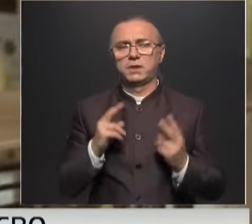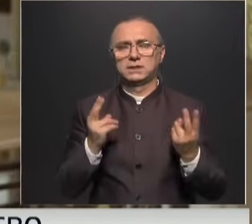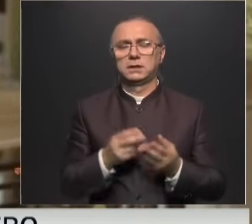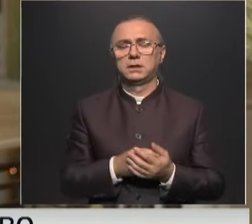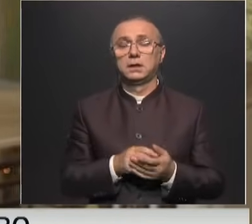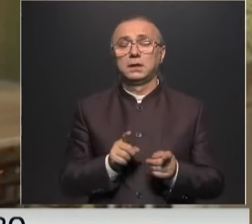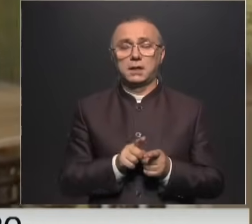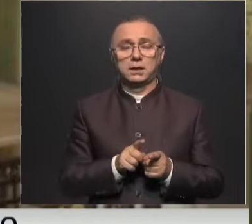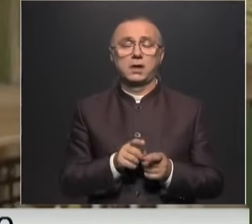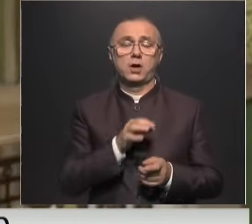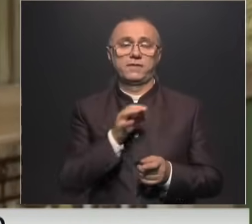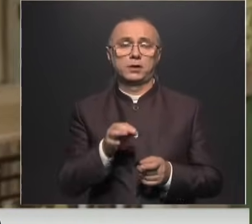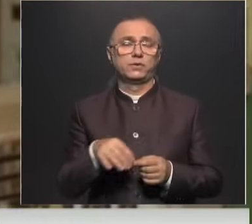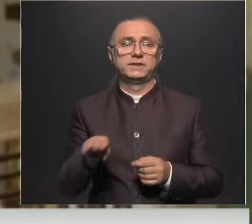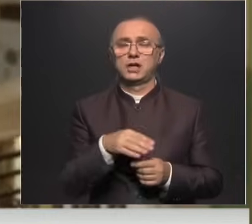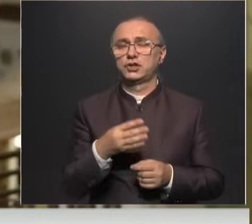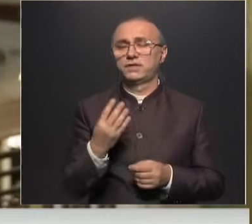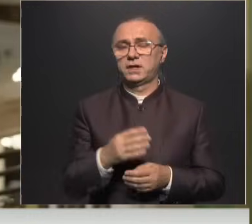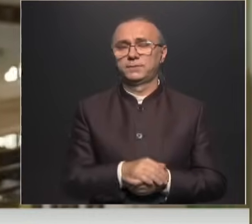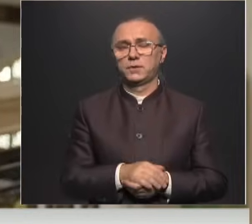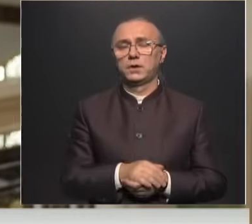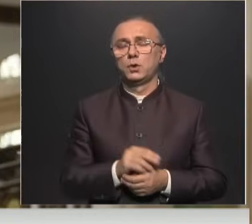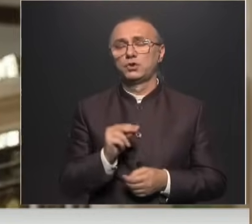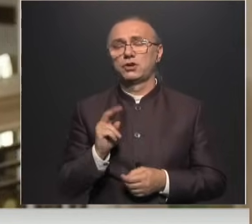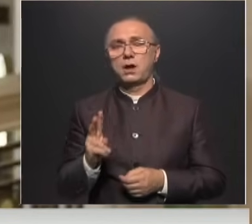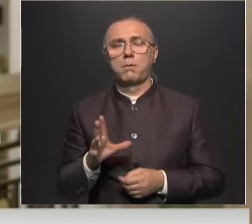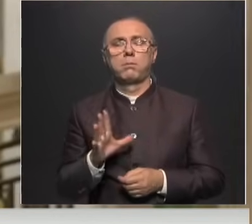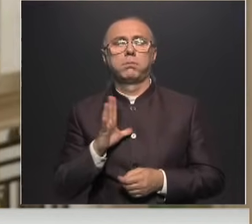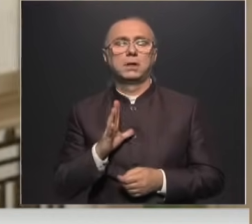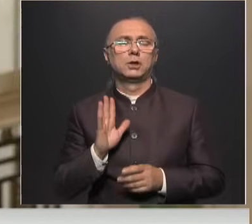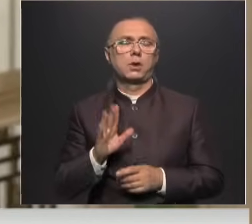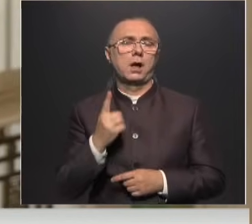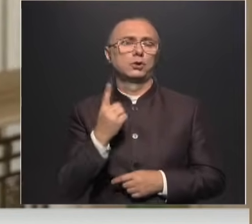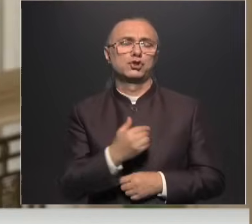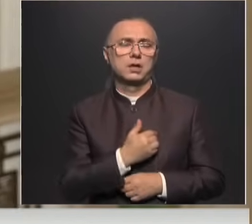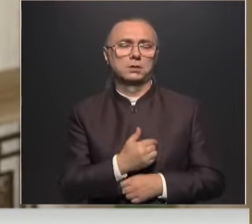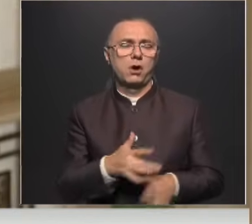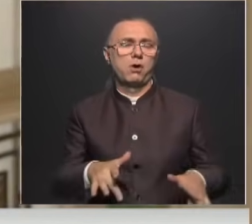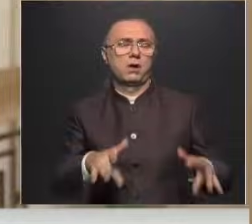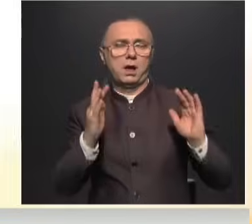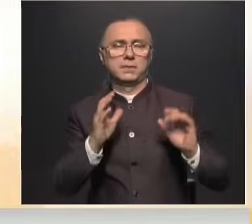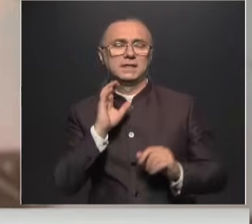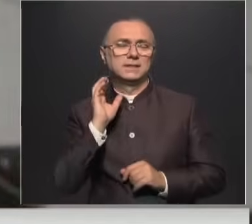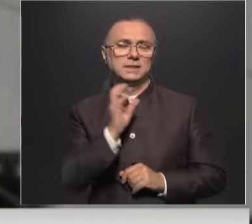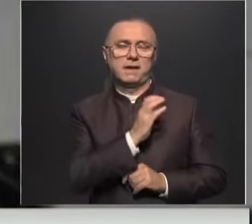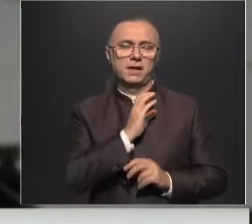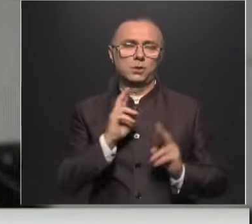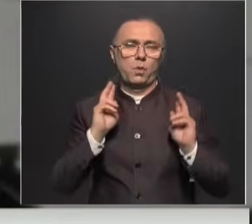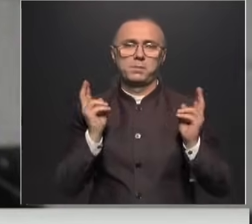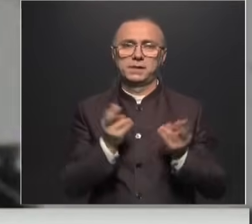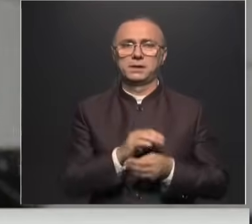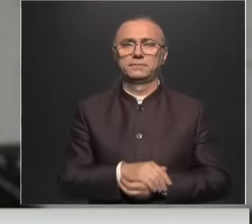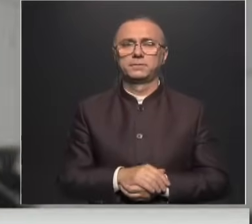всех четверых. Очевидно, что у чекистов было только одно желание – ограбить северную обитель. В самом